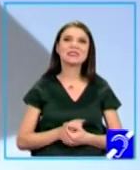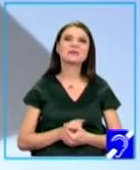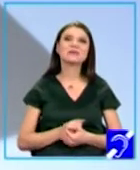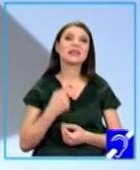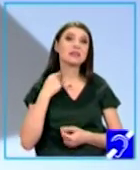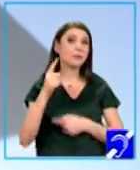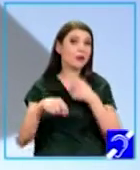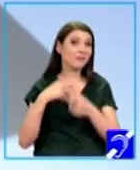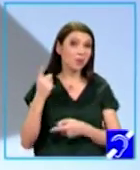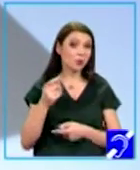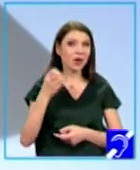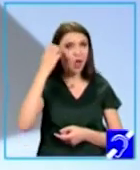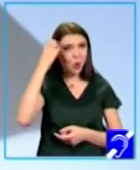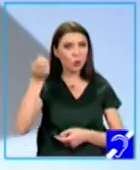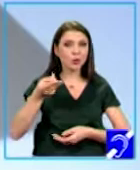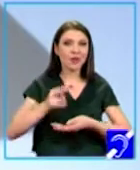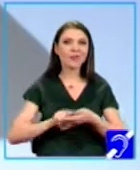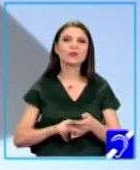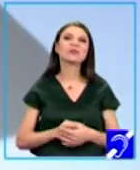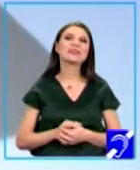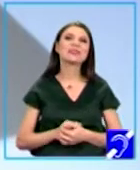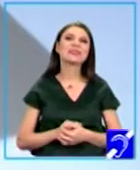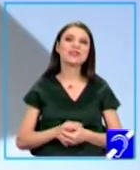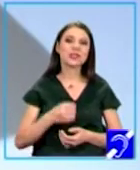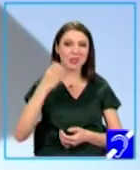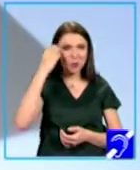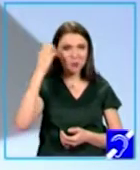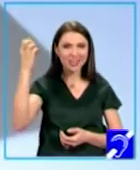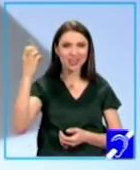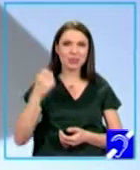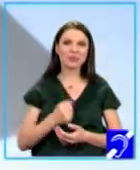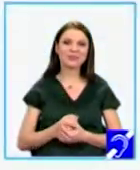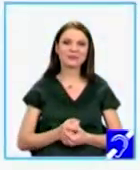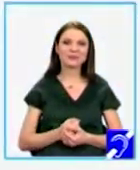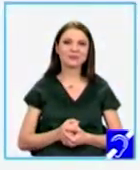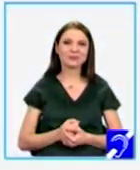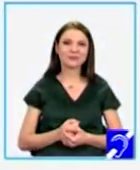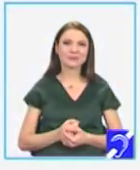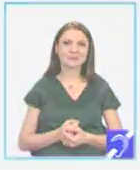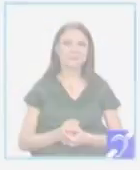aștept săptămâna viitoare tot aici pe TVR3. Și nu uitați, cultura te face mai deștept!